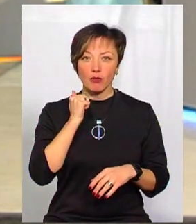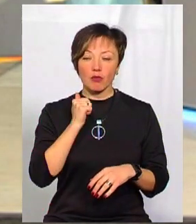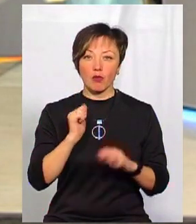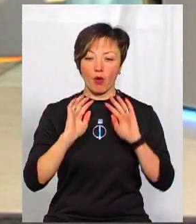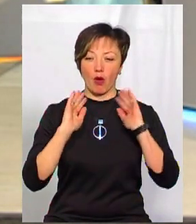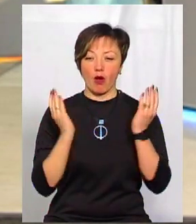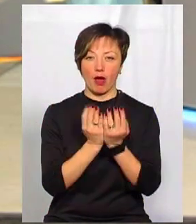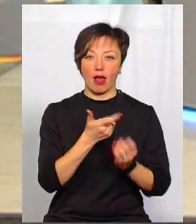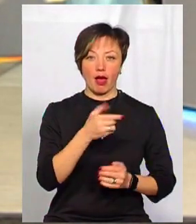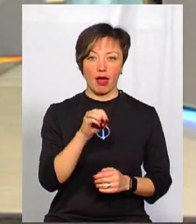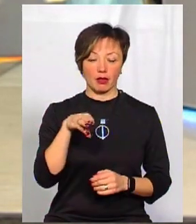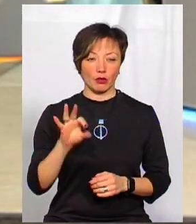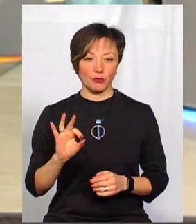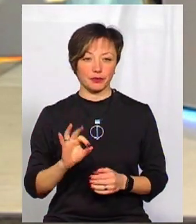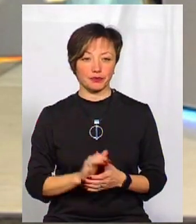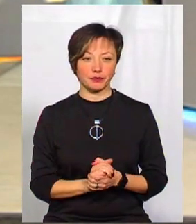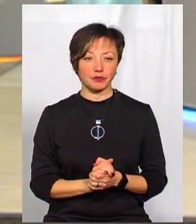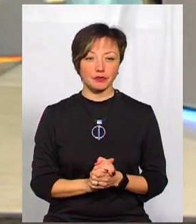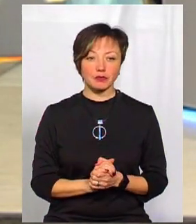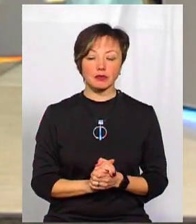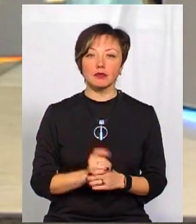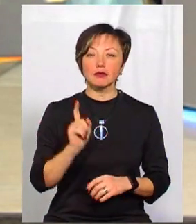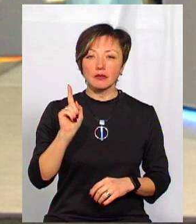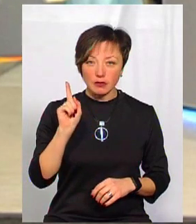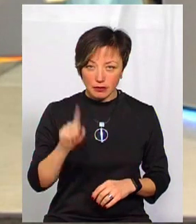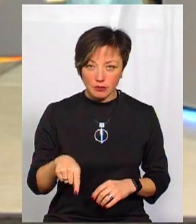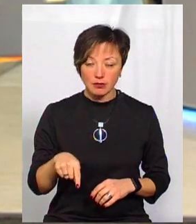гетто. А потім вже навіть